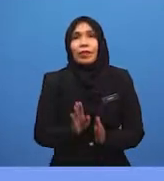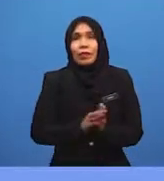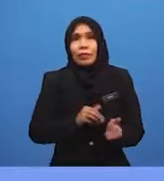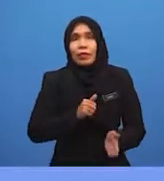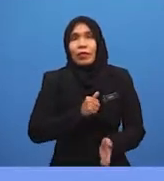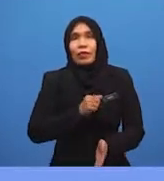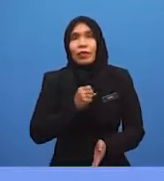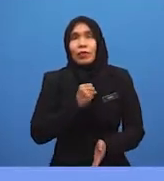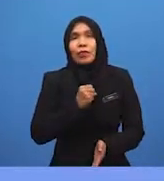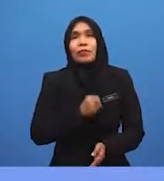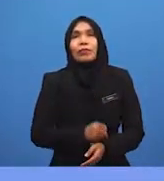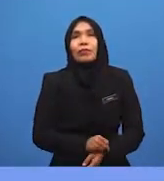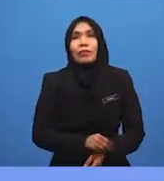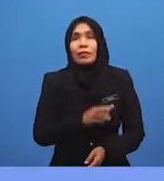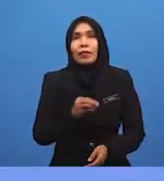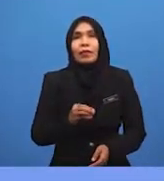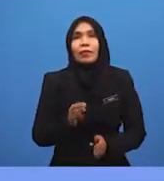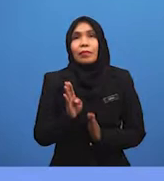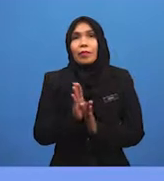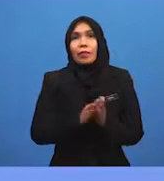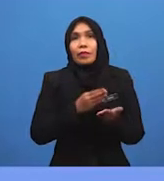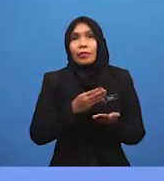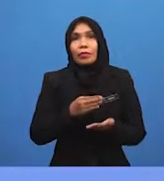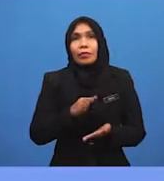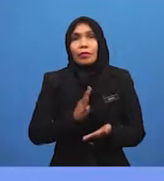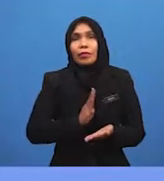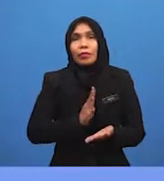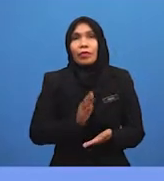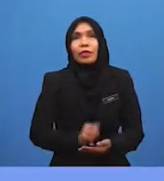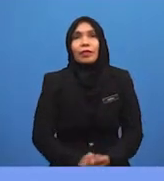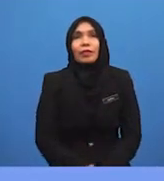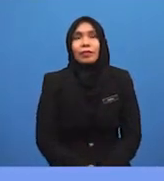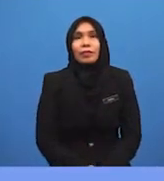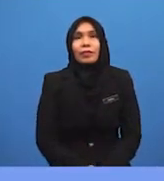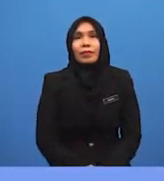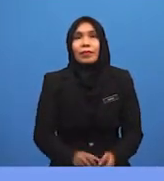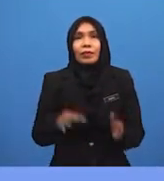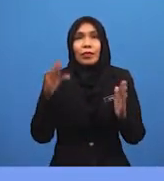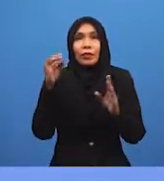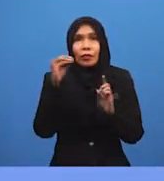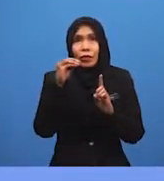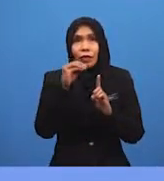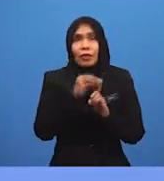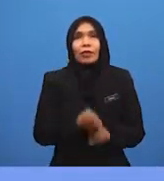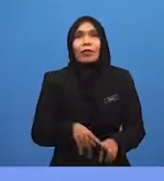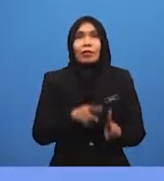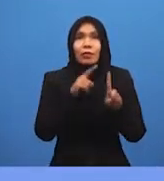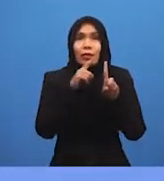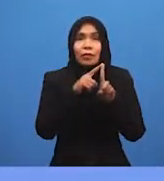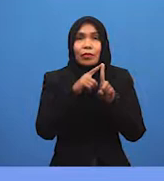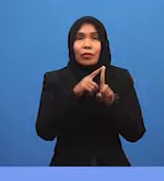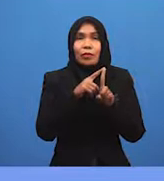dan berbudi pekerti mulia. Objektif pembelajaran hari ini: pertama, memberikan tiga